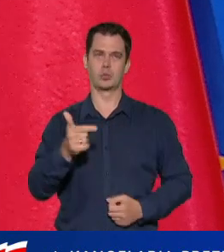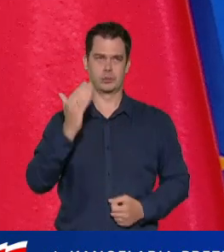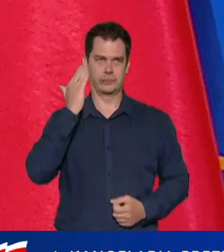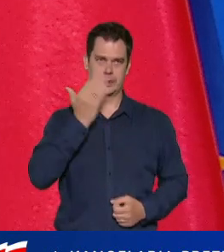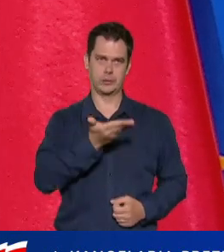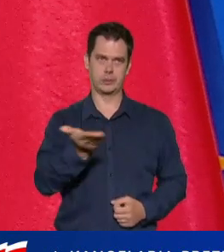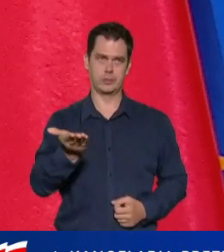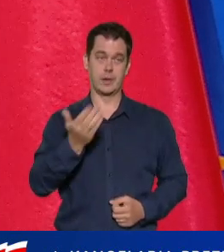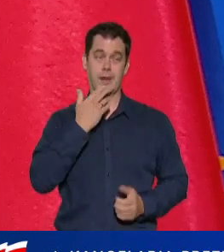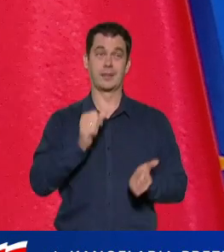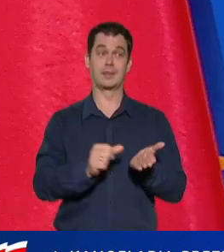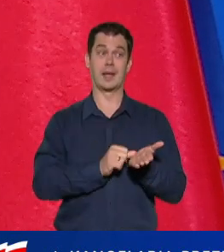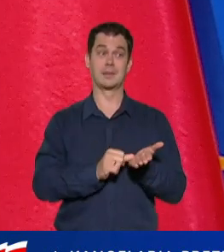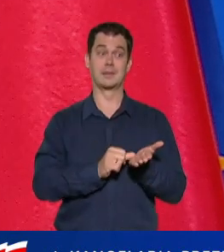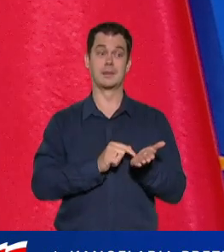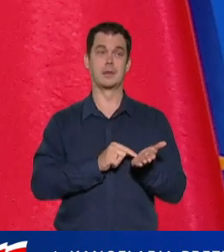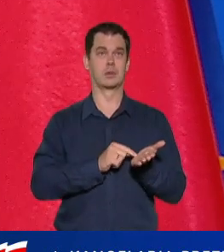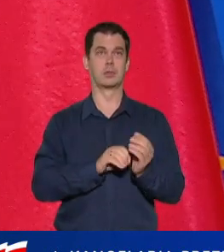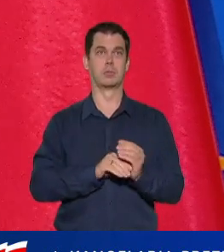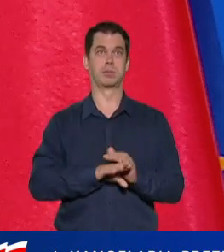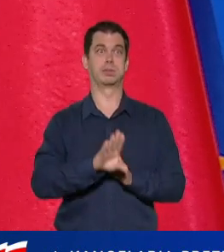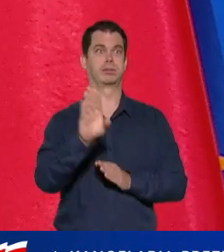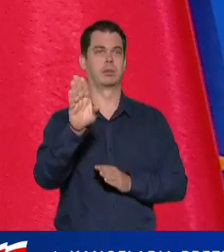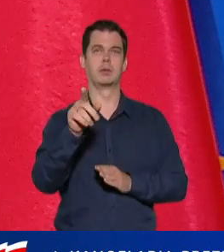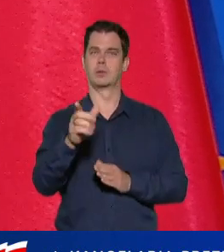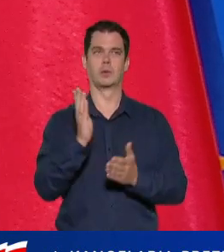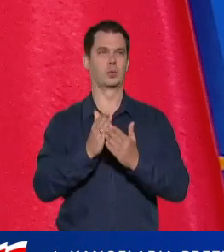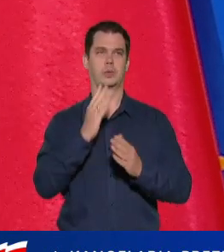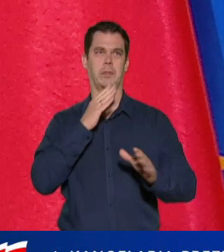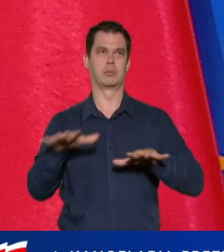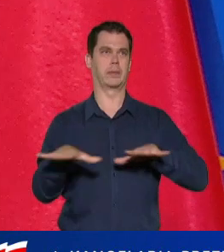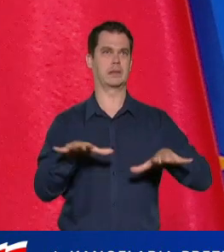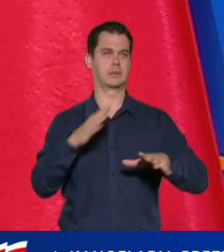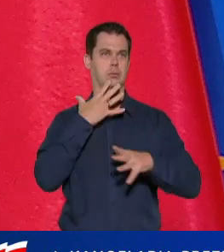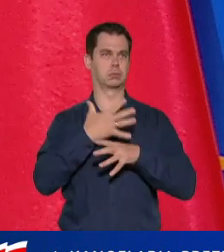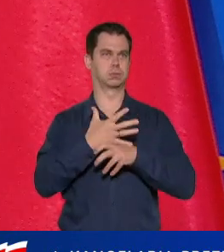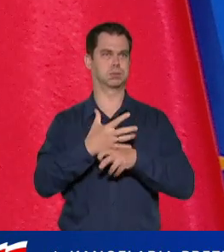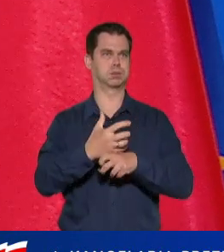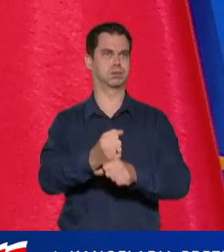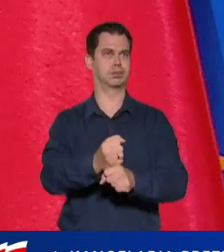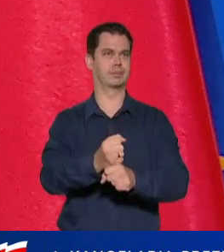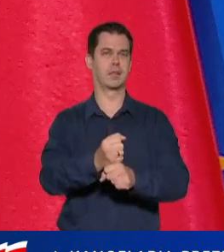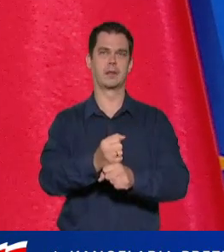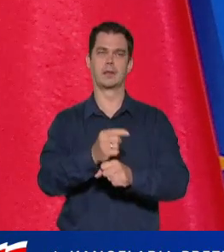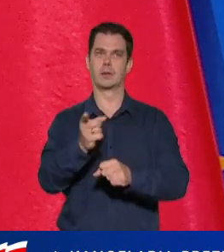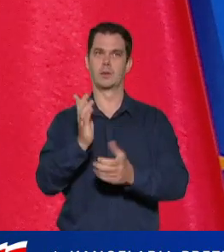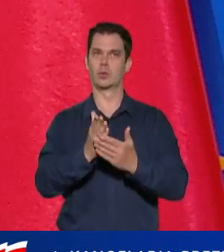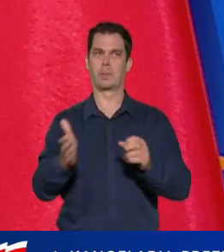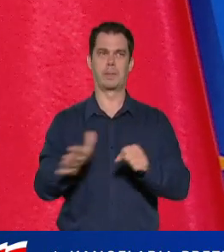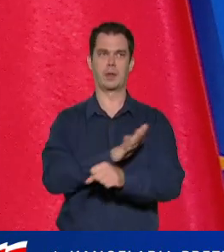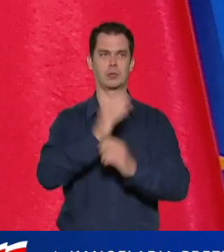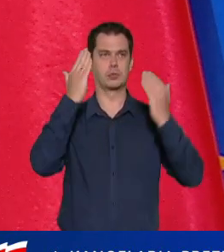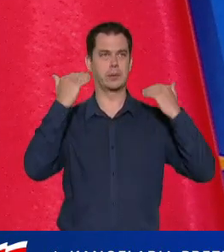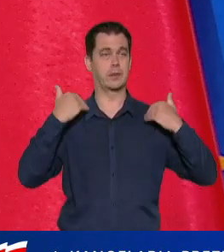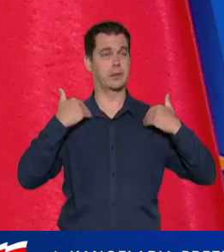że testujemy granice wydolności. Jeżeli ten hamulec nie zostanie skutecznie naciśnięty, a